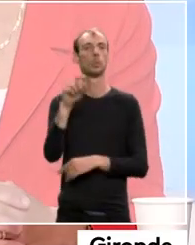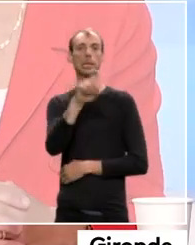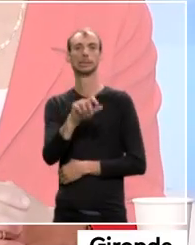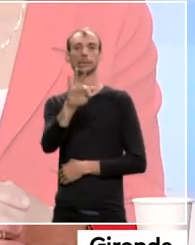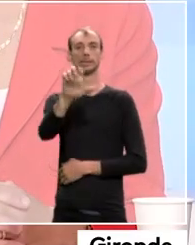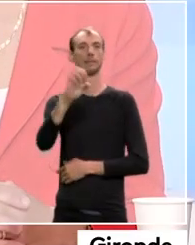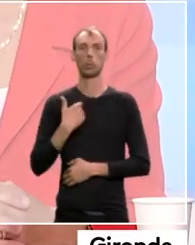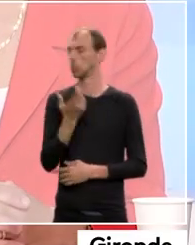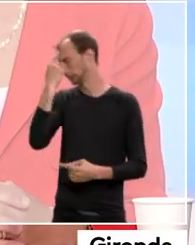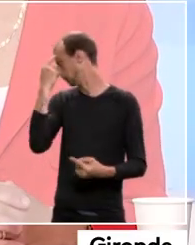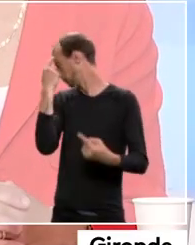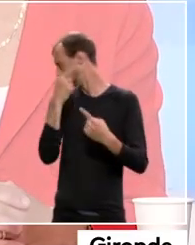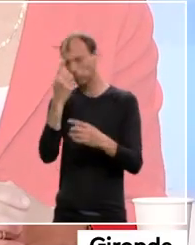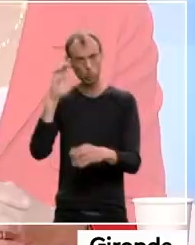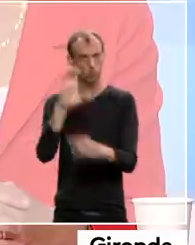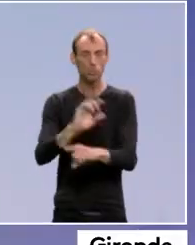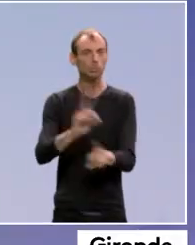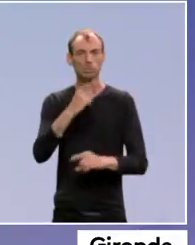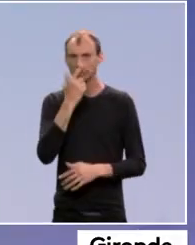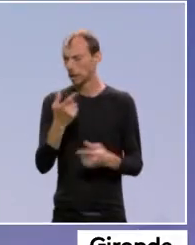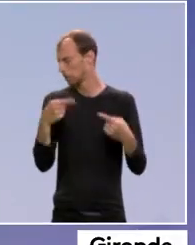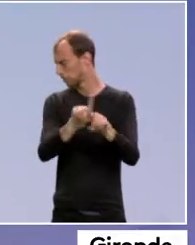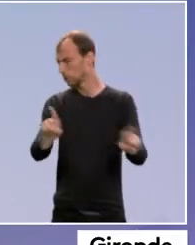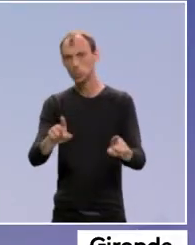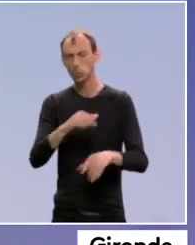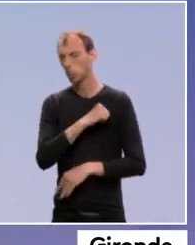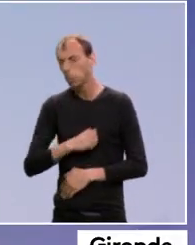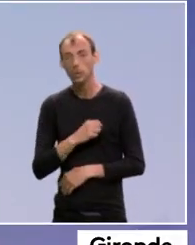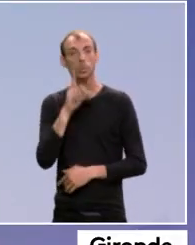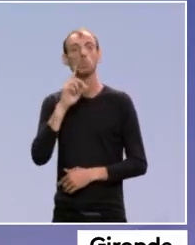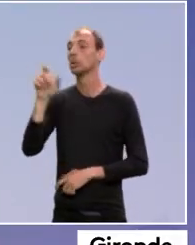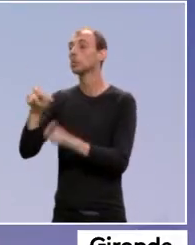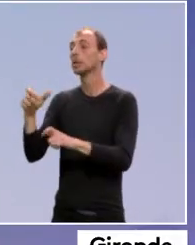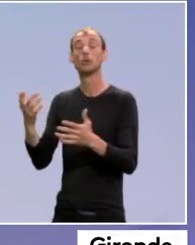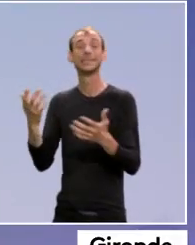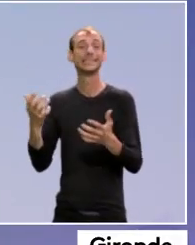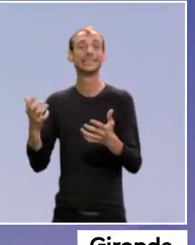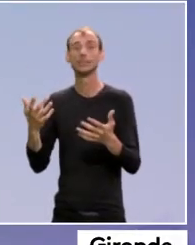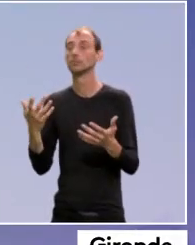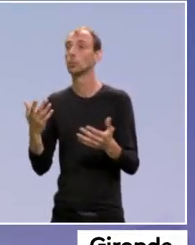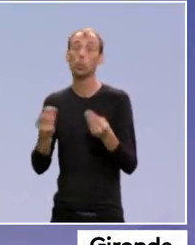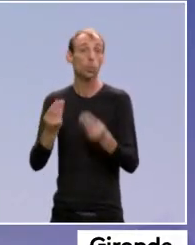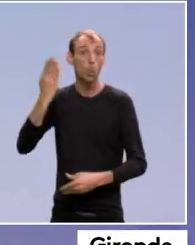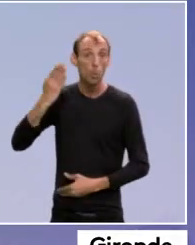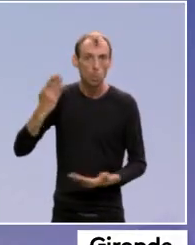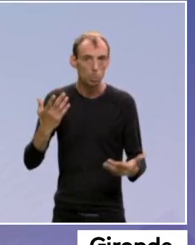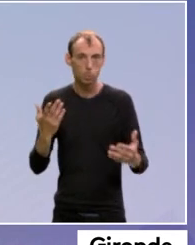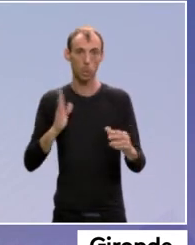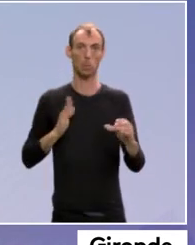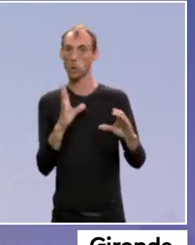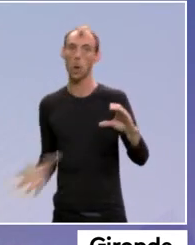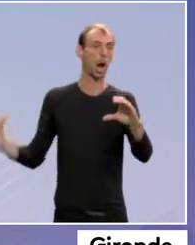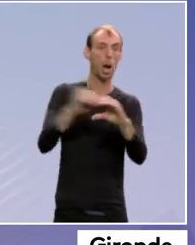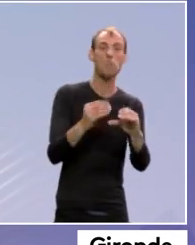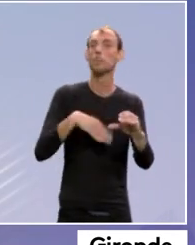une injustice incroyable c'est-à-dire que les gens qui ont besoin de venir dans la métropole de Bordeaux pour des raisons qui les concernent peut-être des raisons